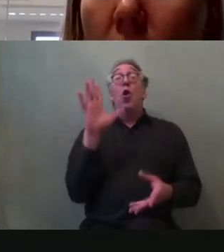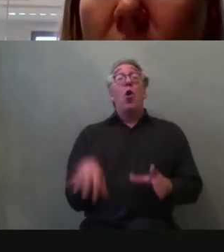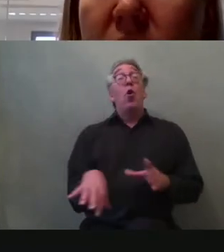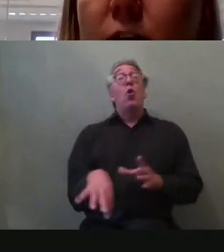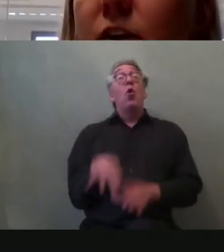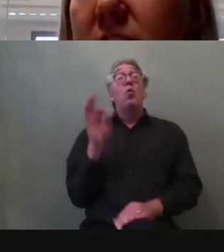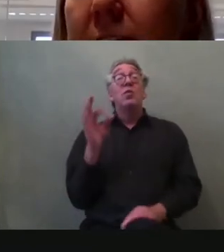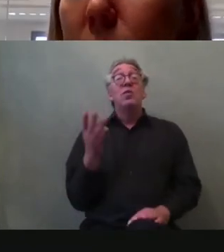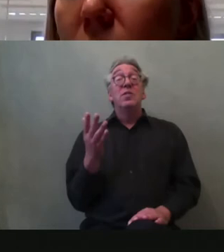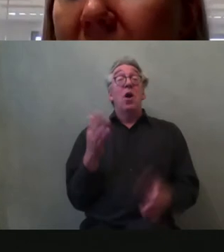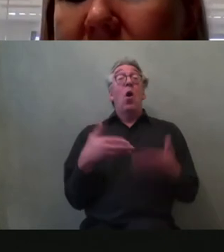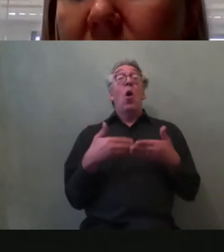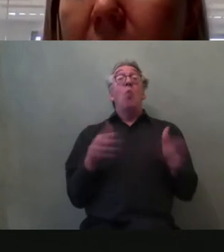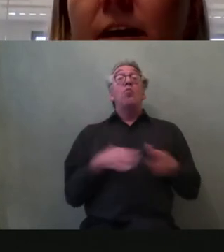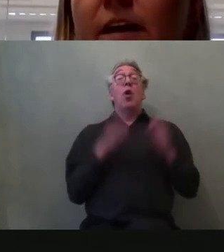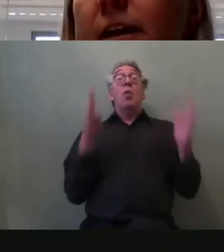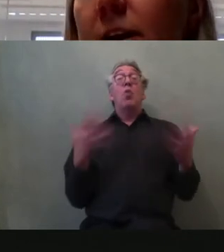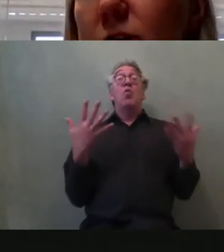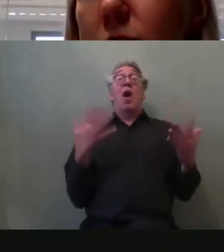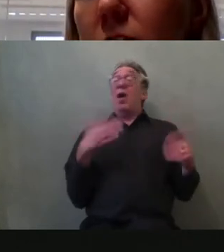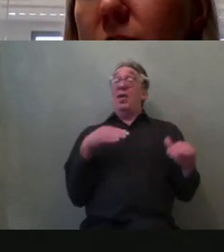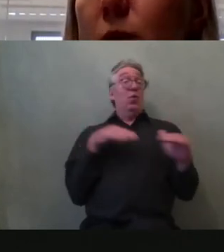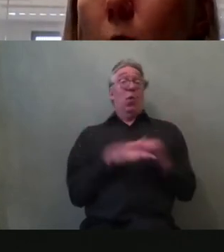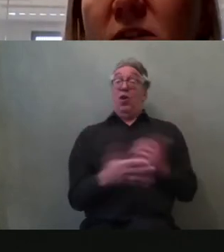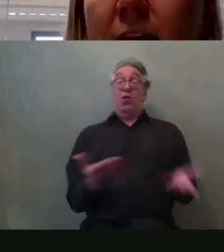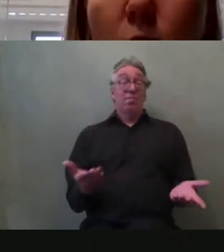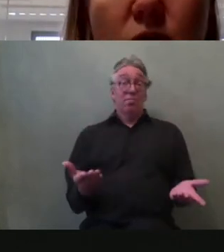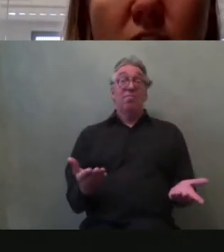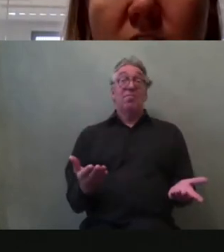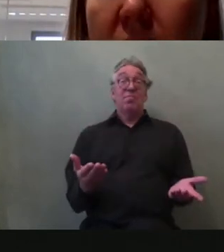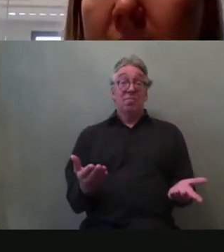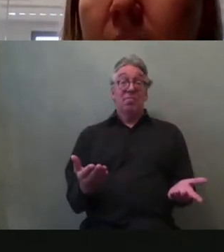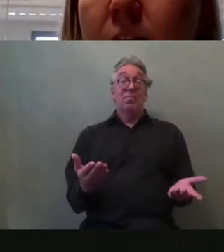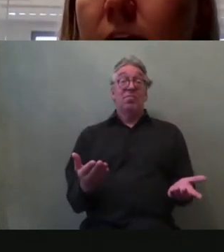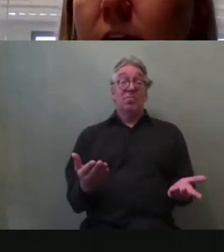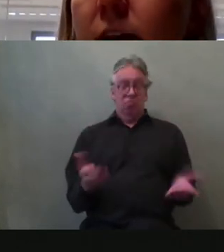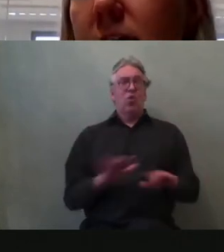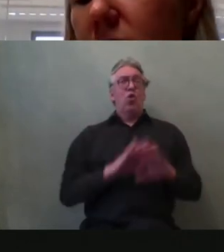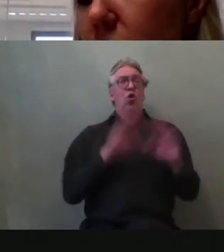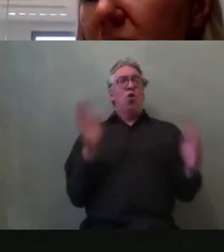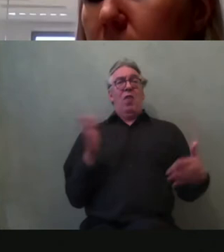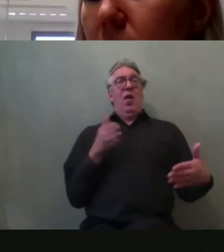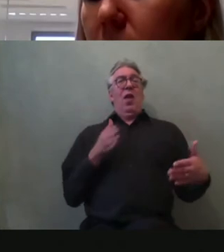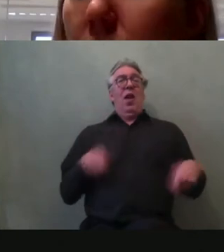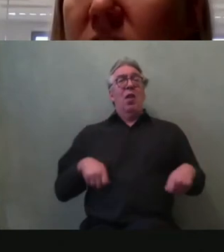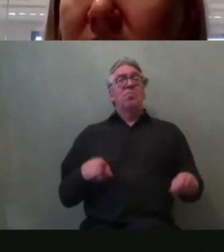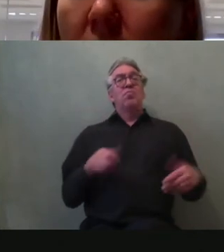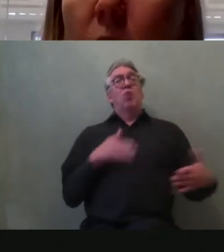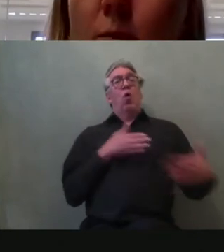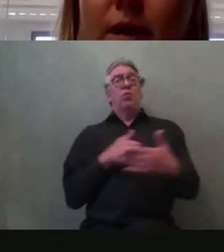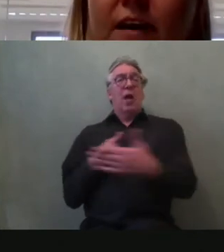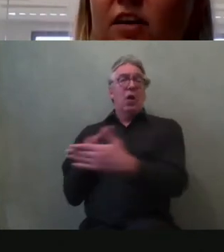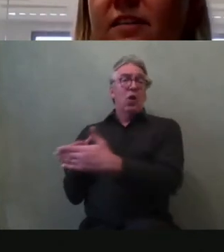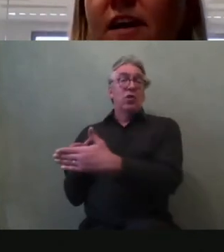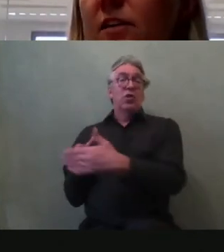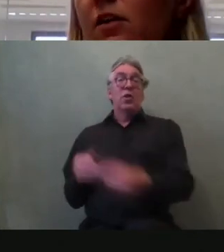vaak ontoegankelijk zijn doordat ze eigenlijk onveilig zijn. En doordat er veel obstakels zijn. En dat is voor mensen met een fysieke of een